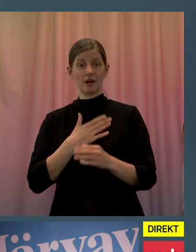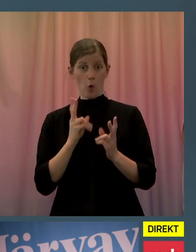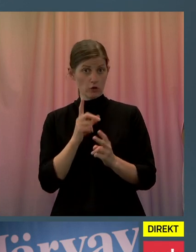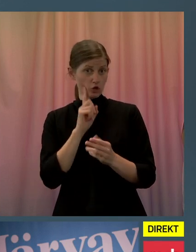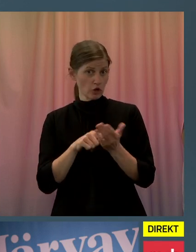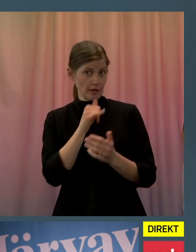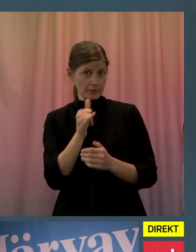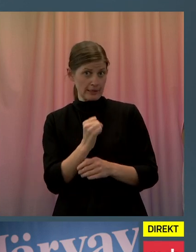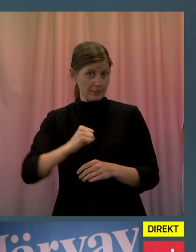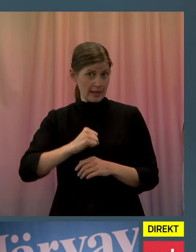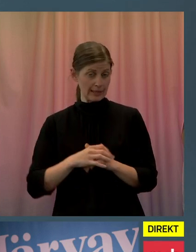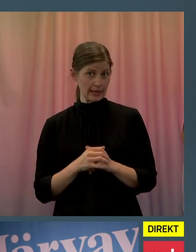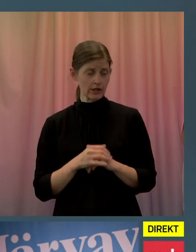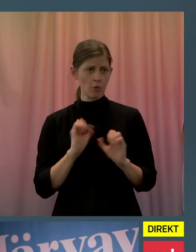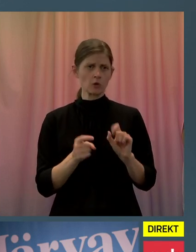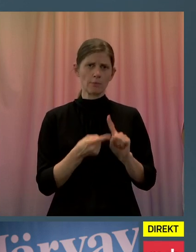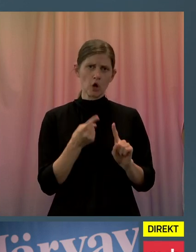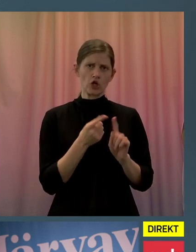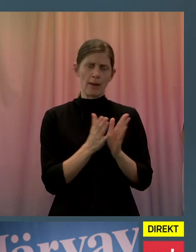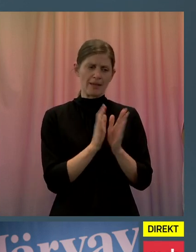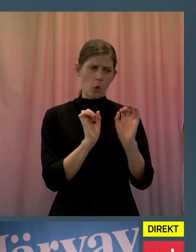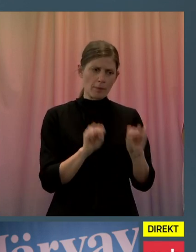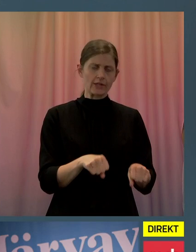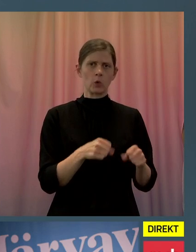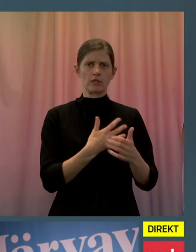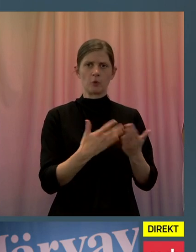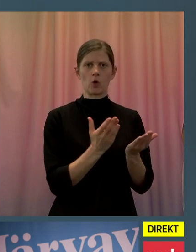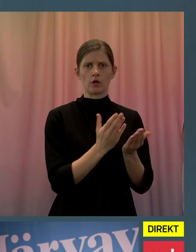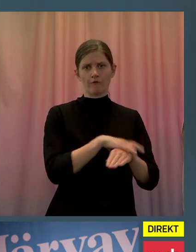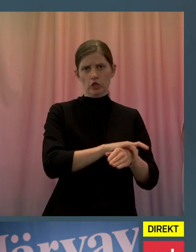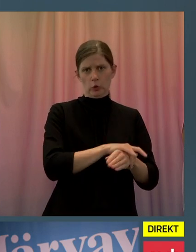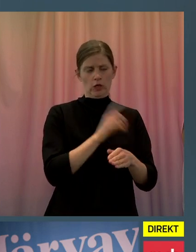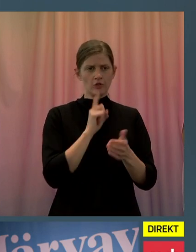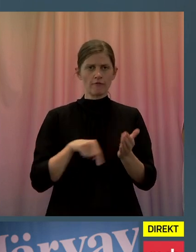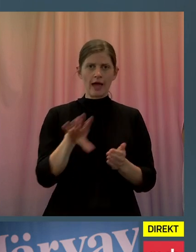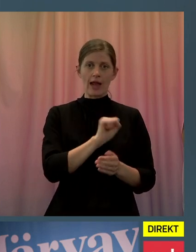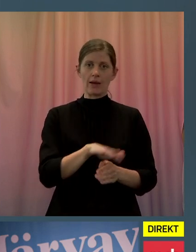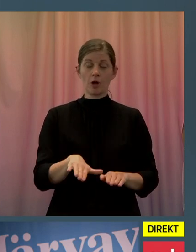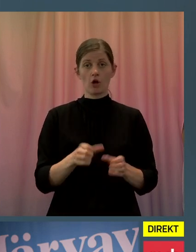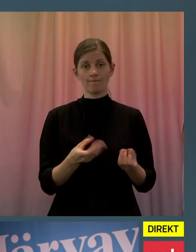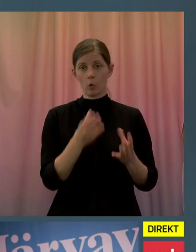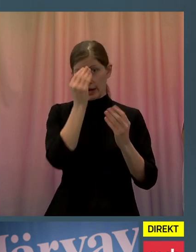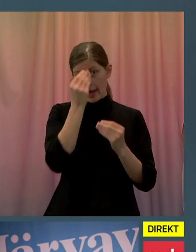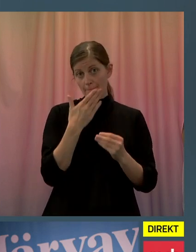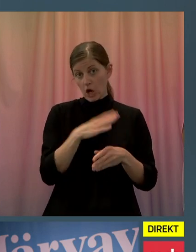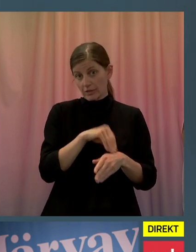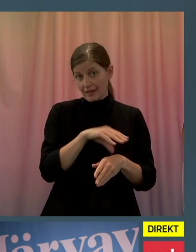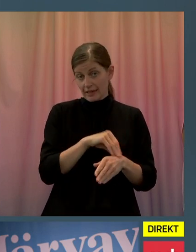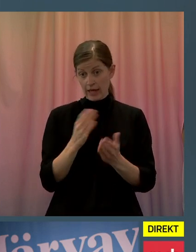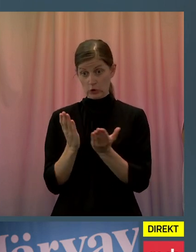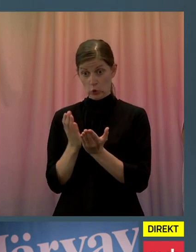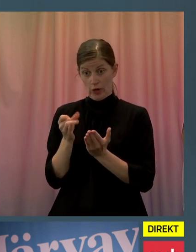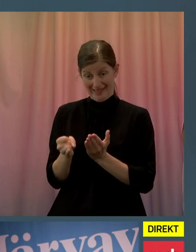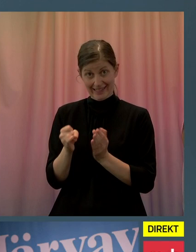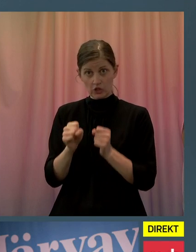med obligatorisk språkförskola så att alla barn lär sig bra svenska. I skolan ska det vara fokus på kunskap